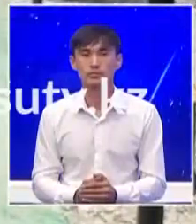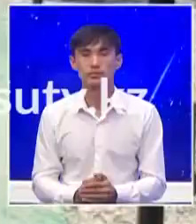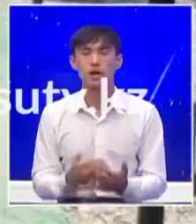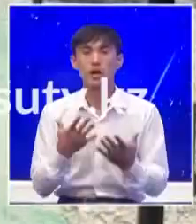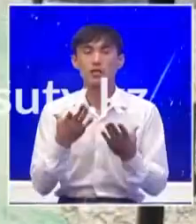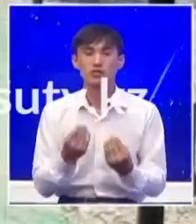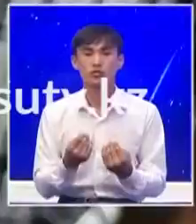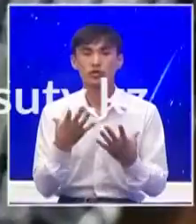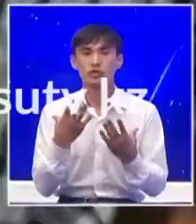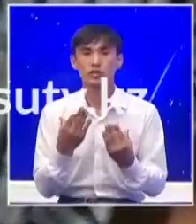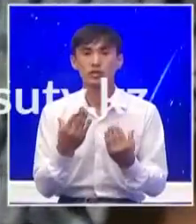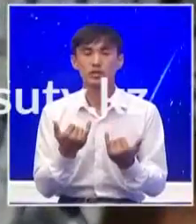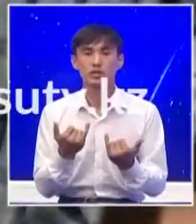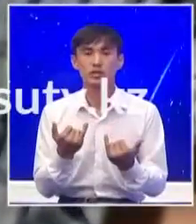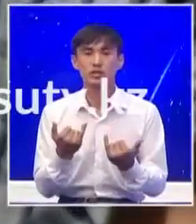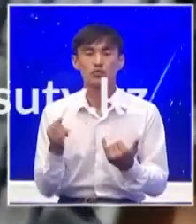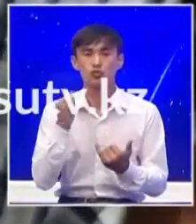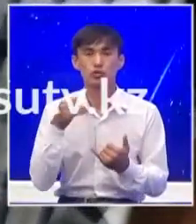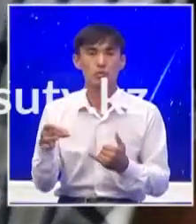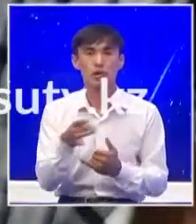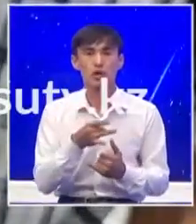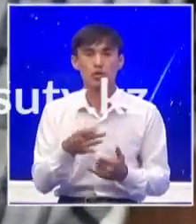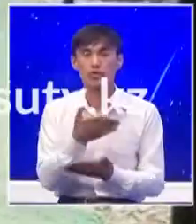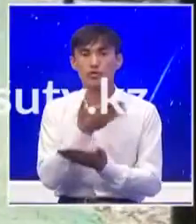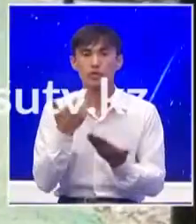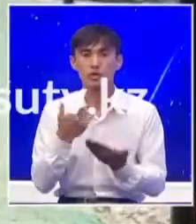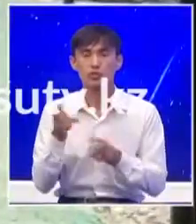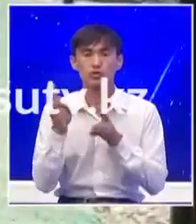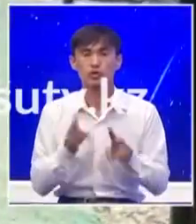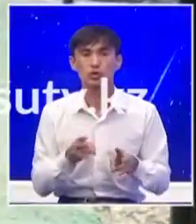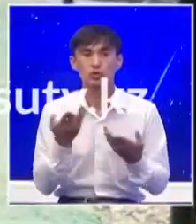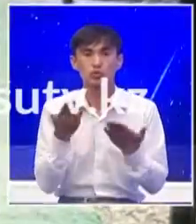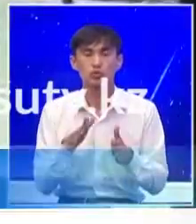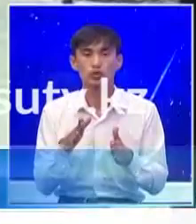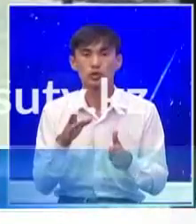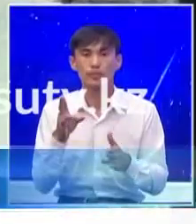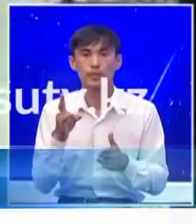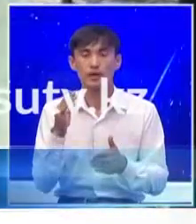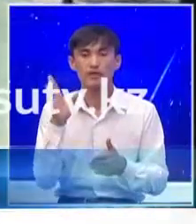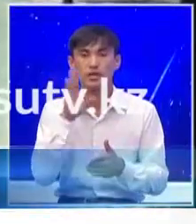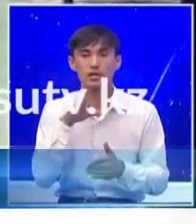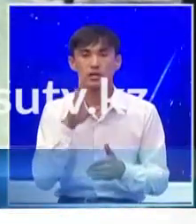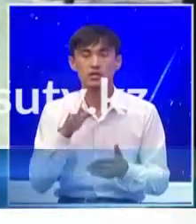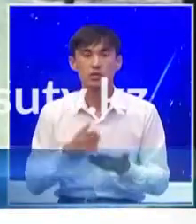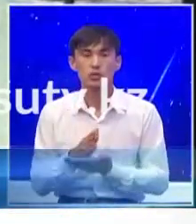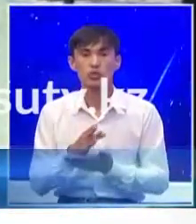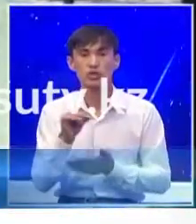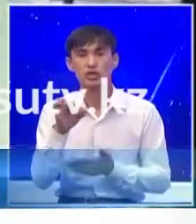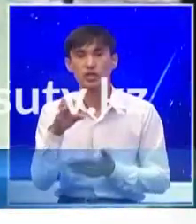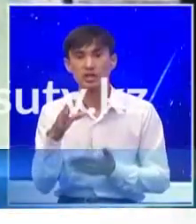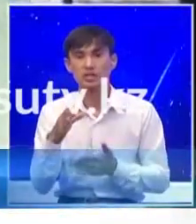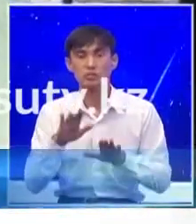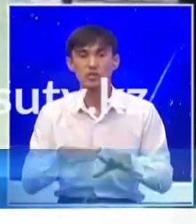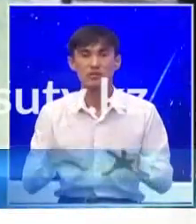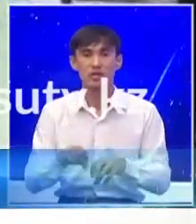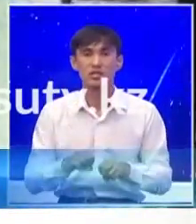На сегодняшний день в Уйгурском районе не зафиксировано ни единого несчастного случая на воде. Сотрудниками службы ЧС, полиции, местных